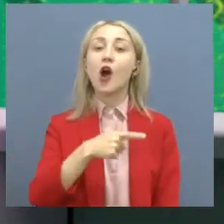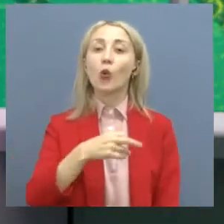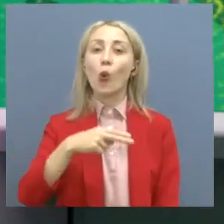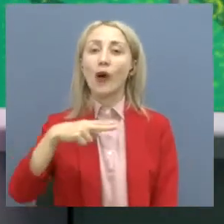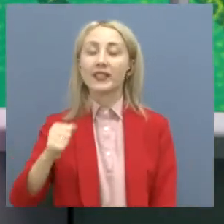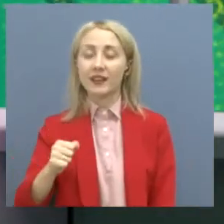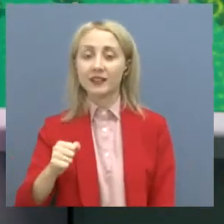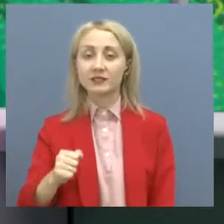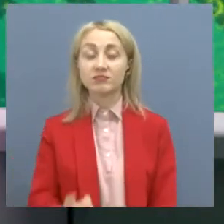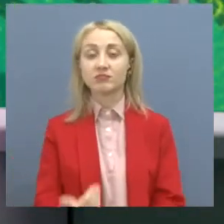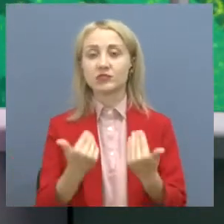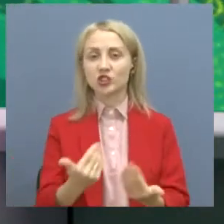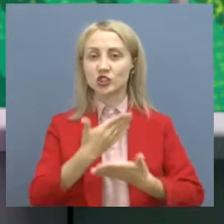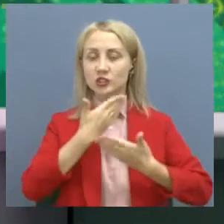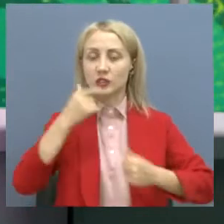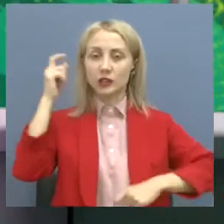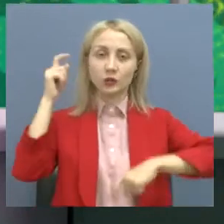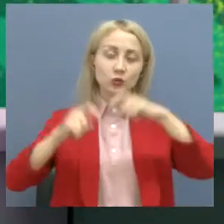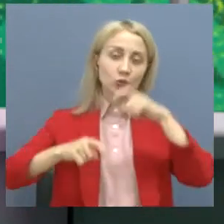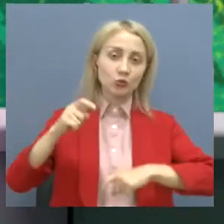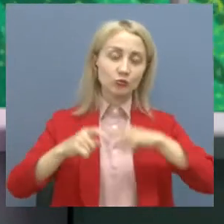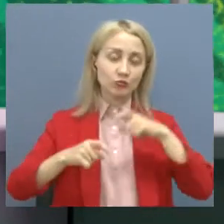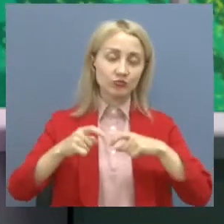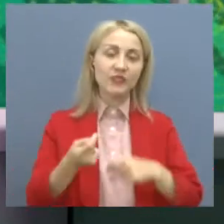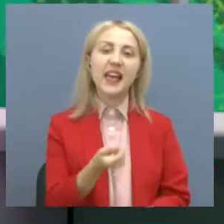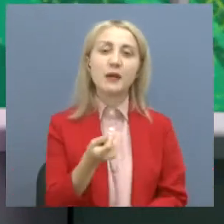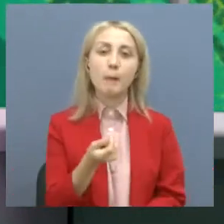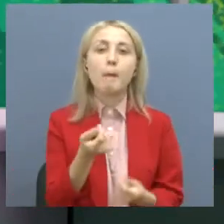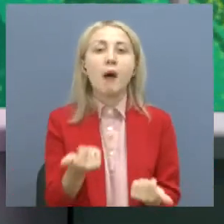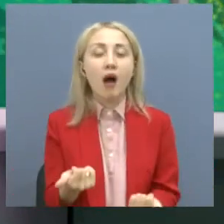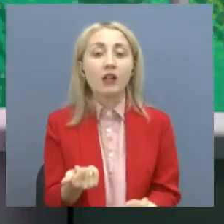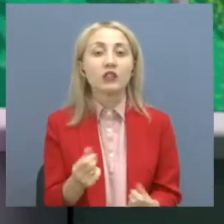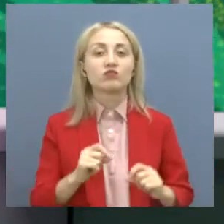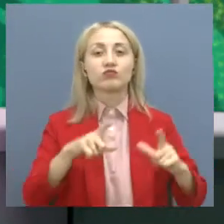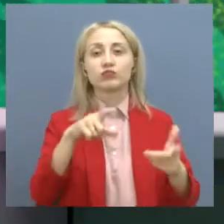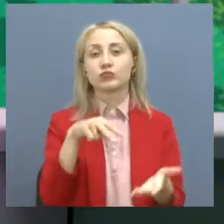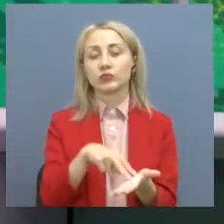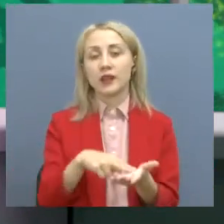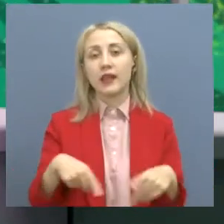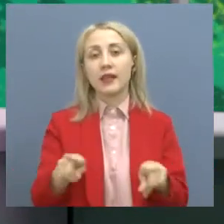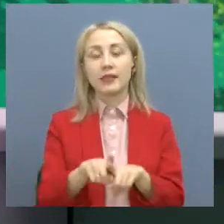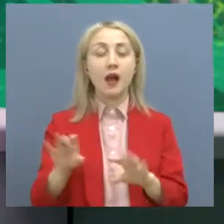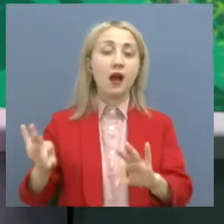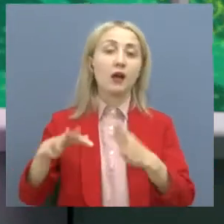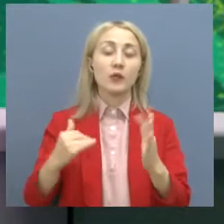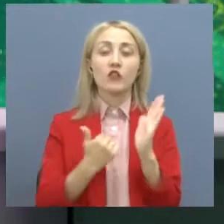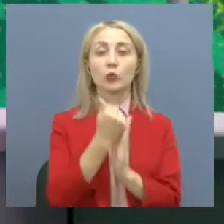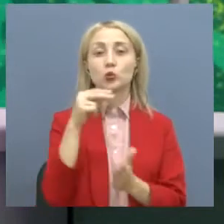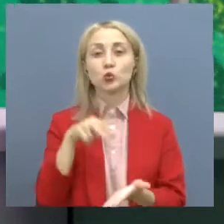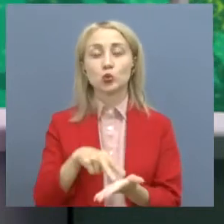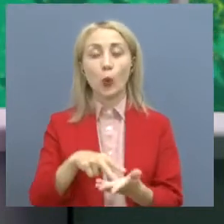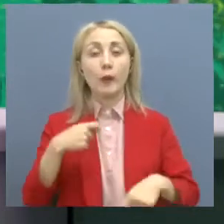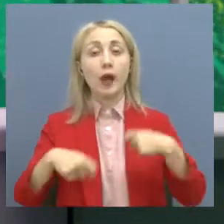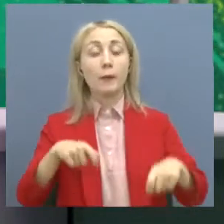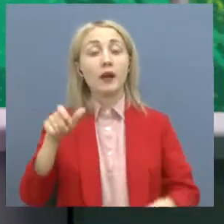сабақтары ерте қурап, жеміс мүлдем шықпай қалды. Өзге жеміс жидектердің де бағасы биыл ерекше қымбат. Оның себебін білмек болып,